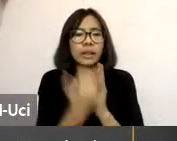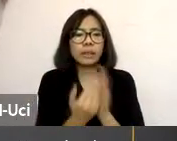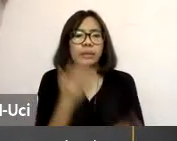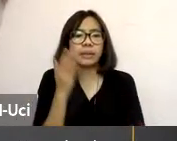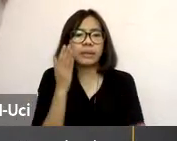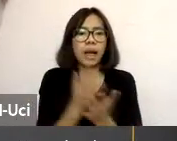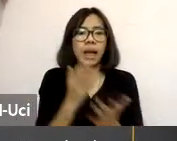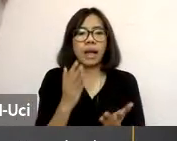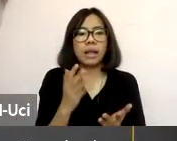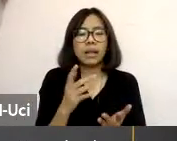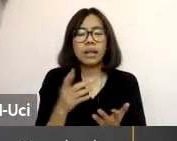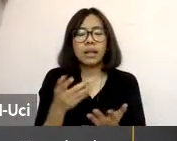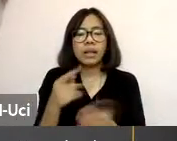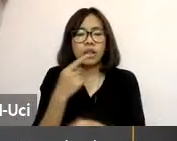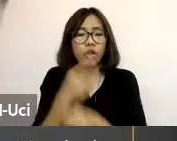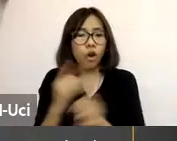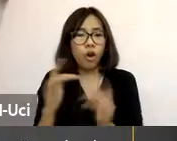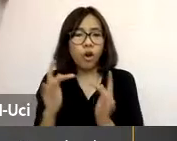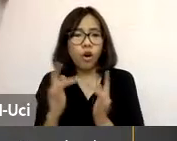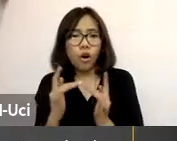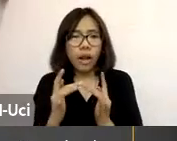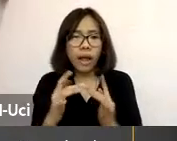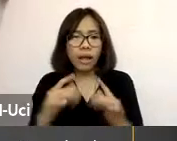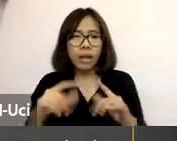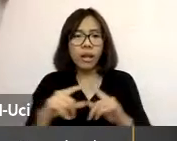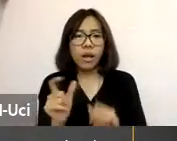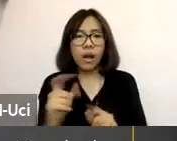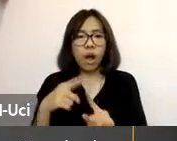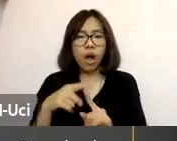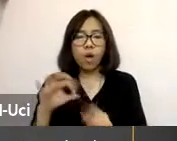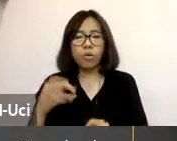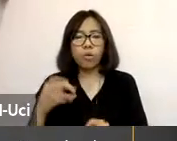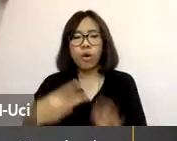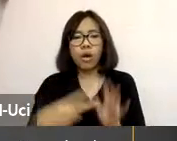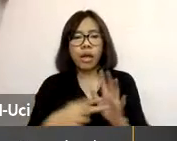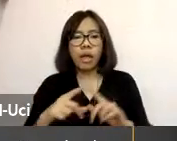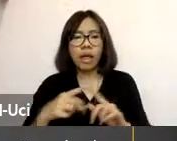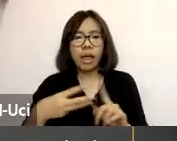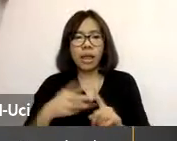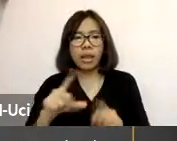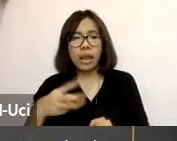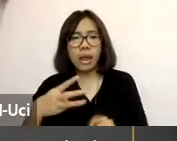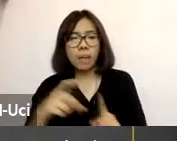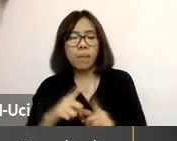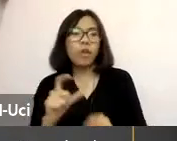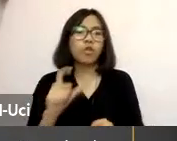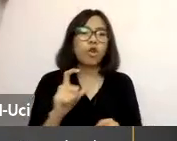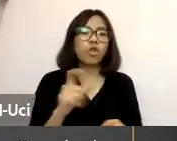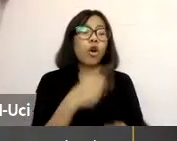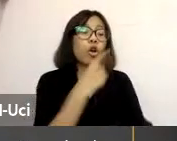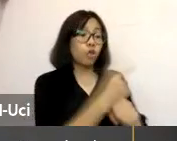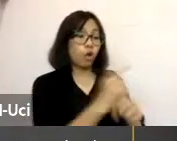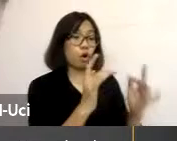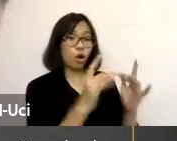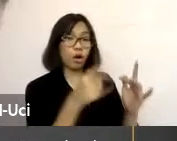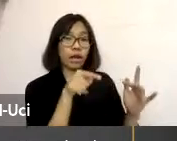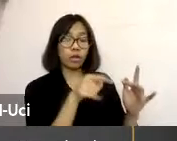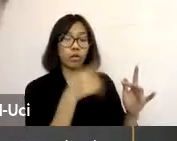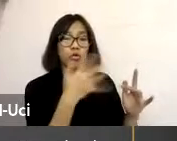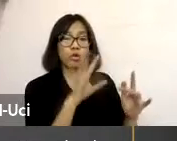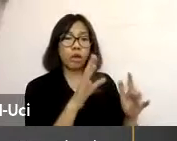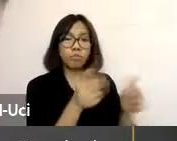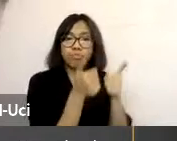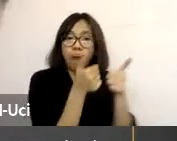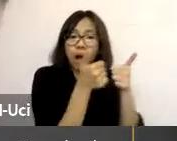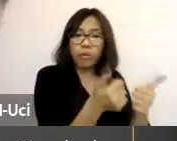saat pembeli atau penjual sudah mencapai peringkat itu misalnya gold atau platinum begitu Jadi bisa dipastikan kalau pembeli atau